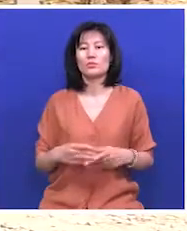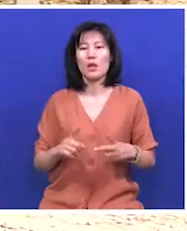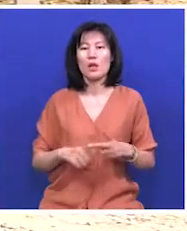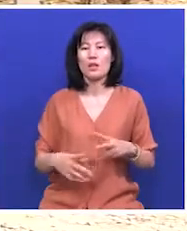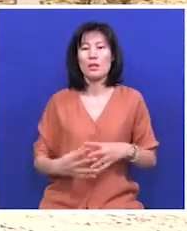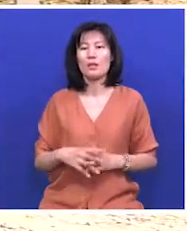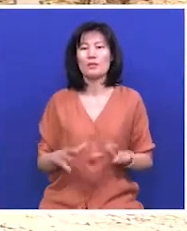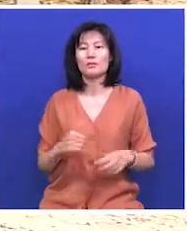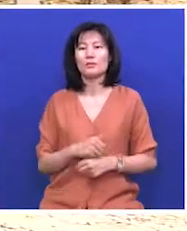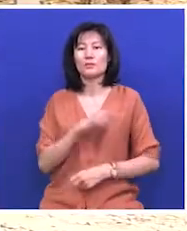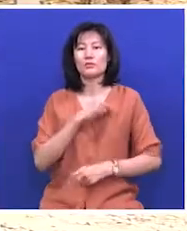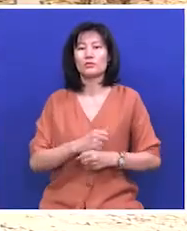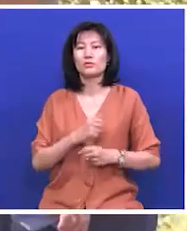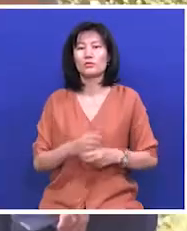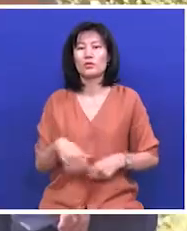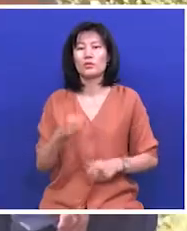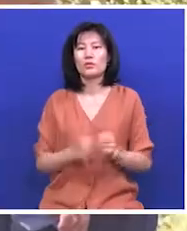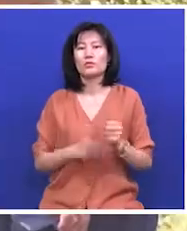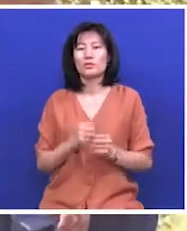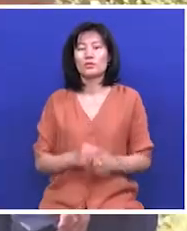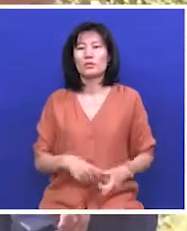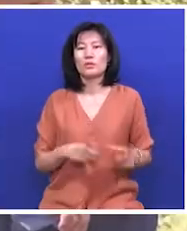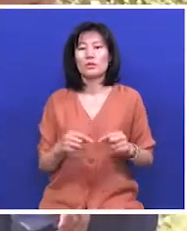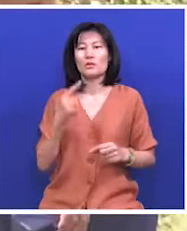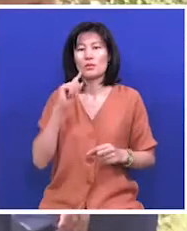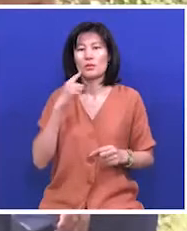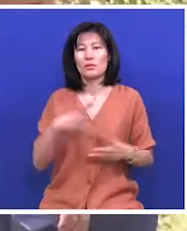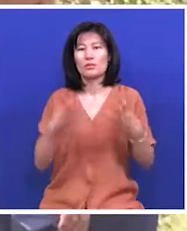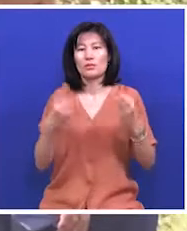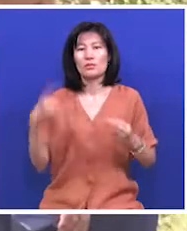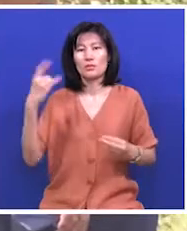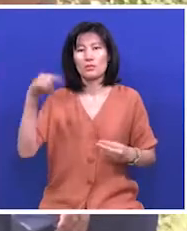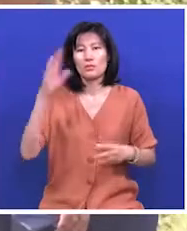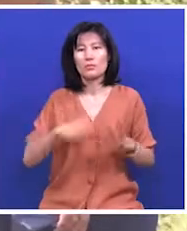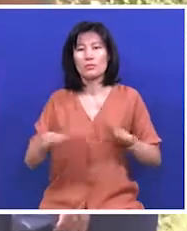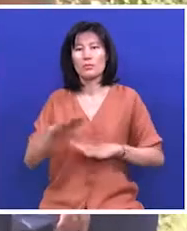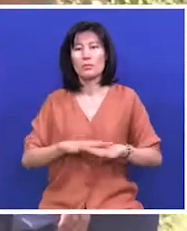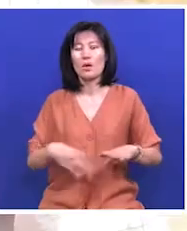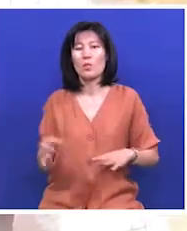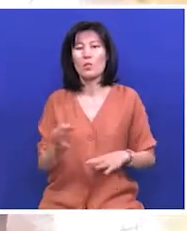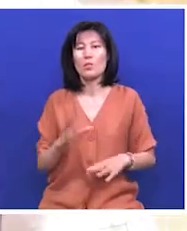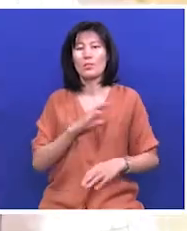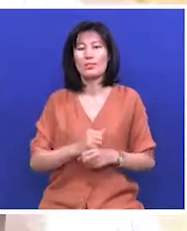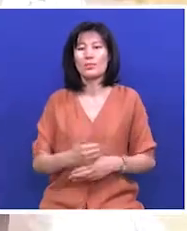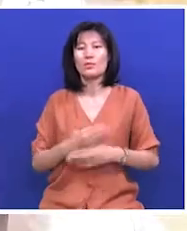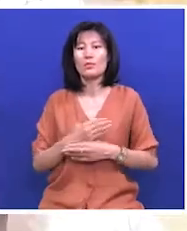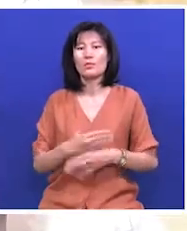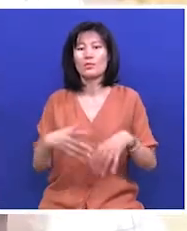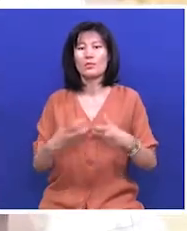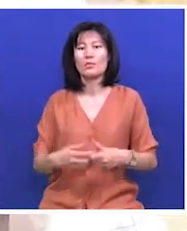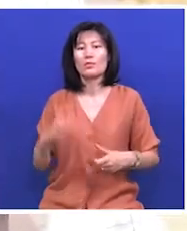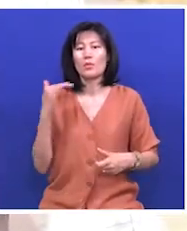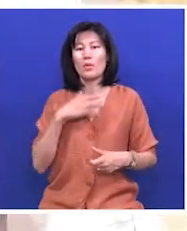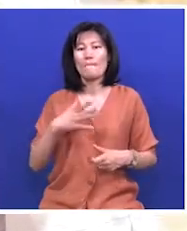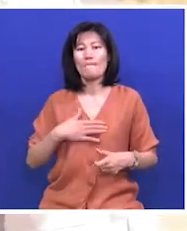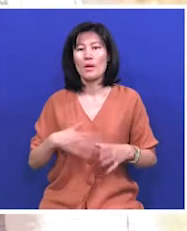басшысы 2 рет ал аудан әкімдігінің қызметкерлері күнделікті келіп жатыр қиын кезеңде қазақстанның барлық қалалары облыстардан келген көмектер